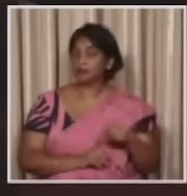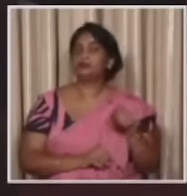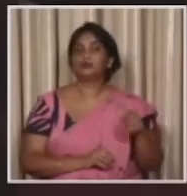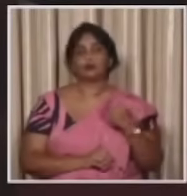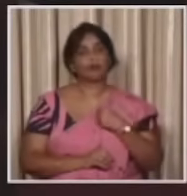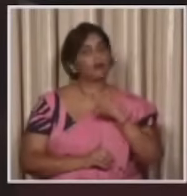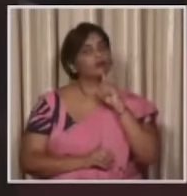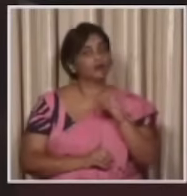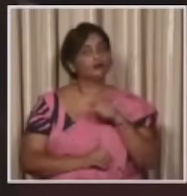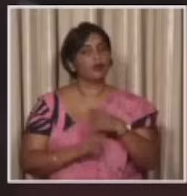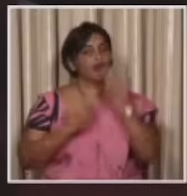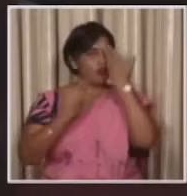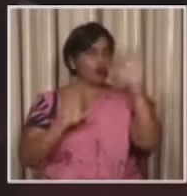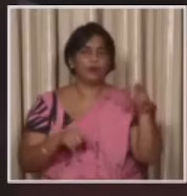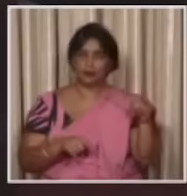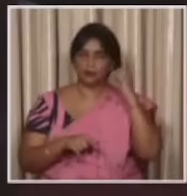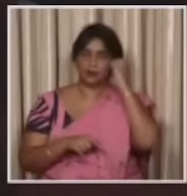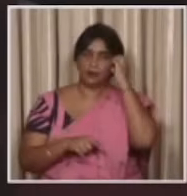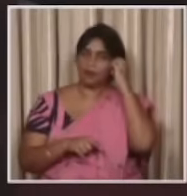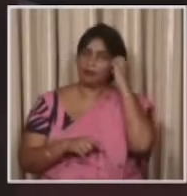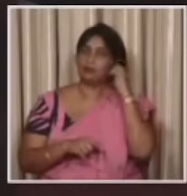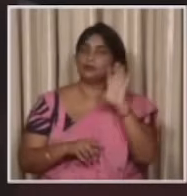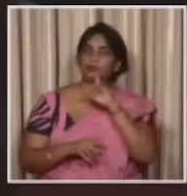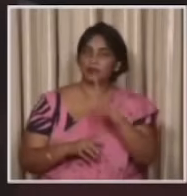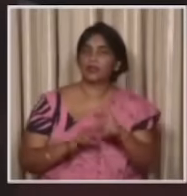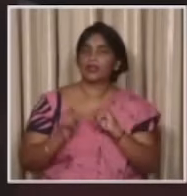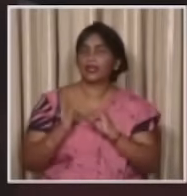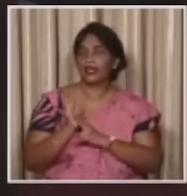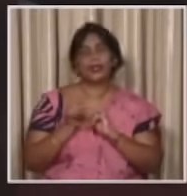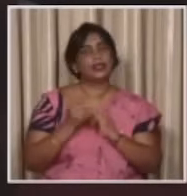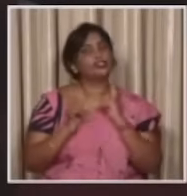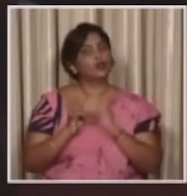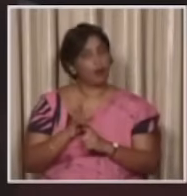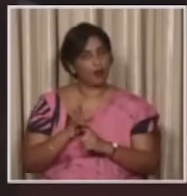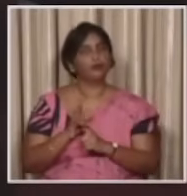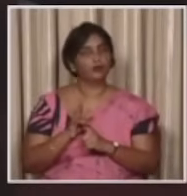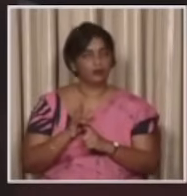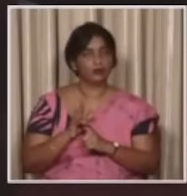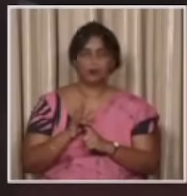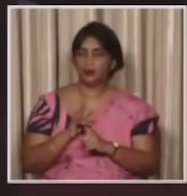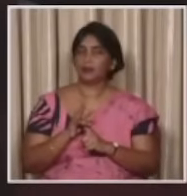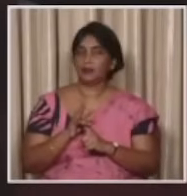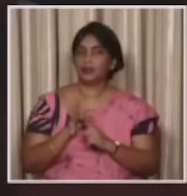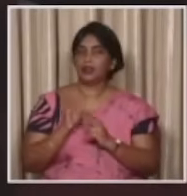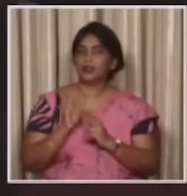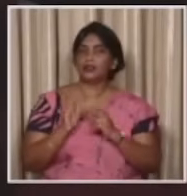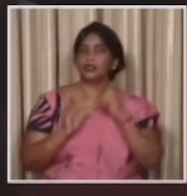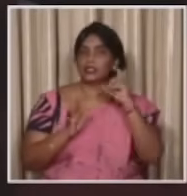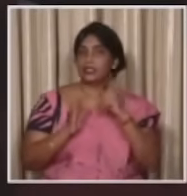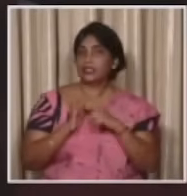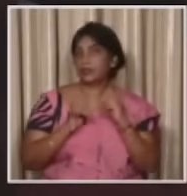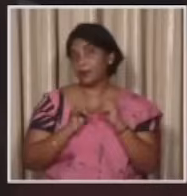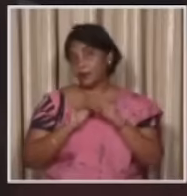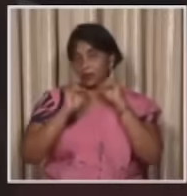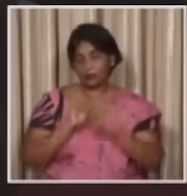අපි කියන්නේ මේක විවෘත වෙන්න ඕන කියලා. හැබැයි අපි කියලා තියෙනවා අපේ තියෙන NSO එක, National System Operator. දැන් CEB එක වගේ එකක්